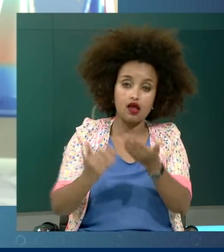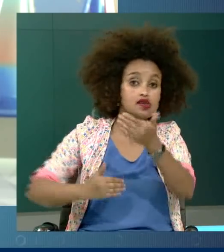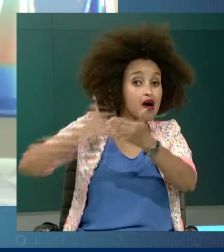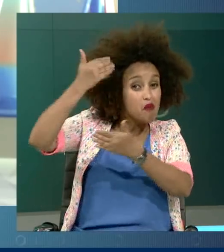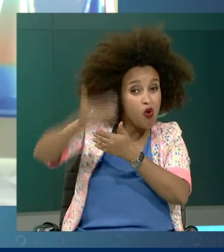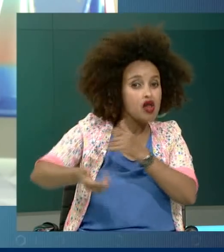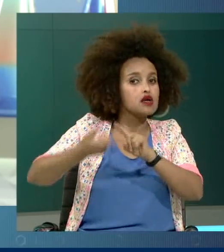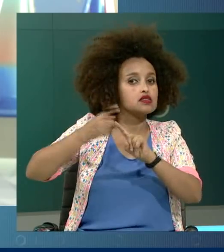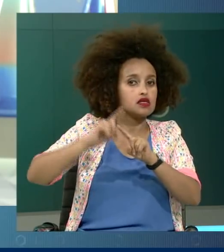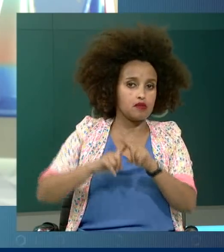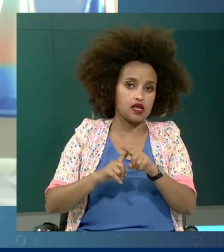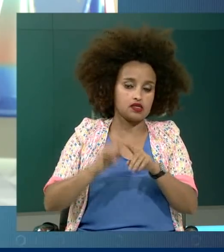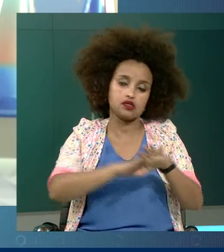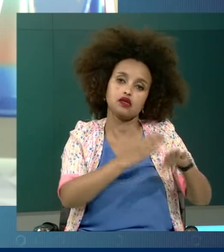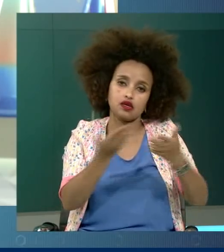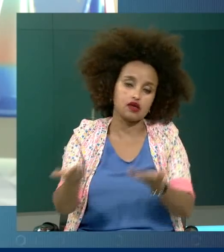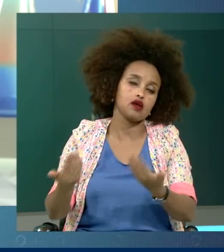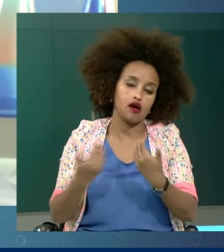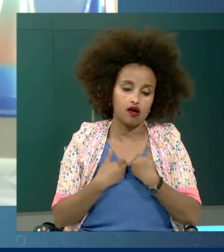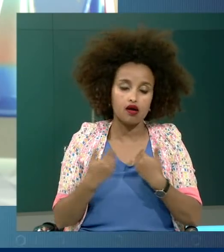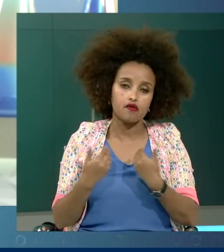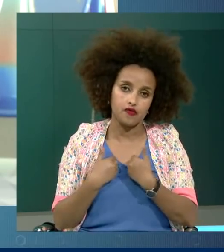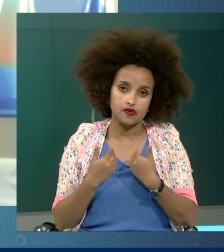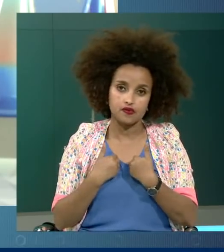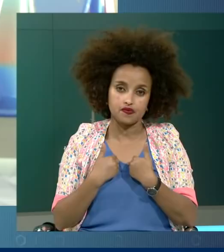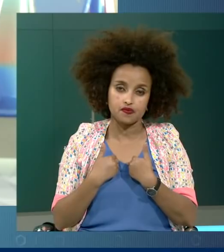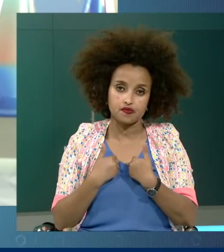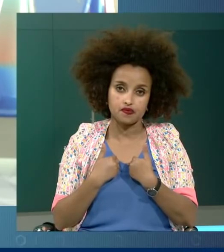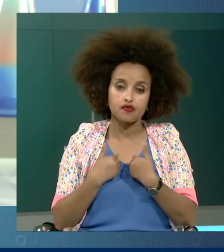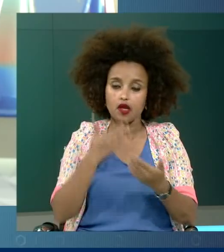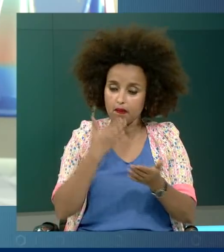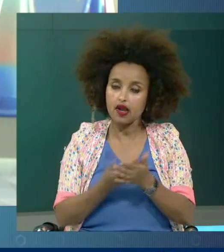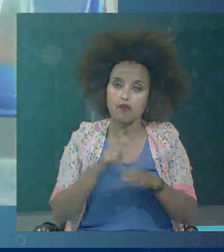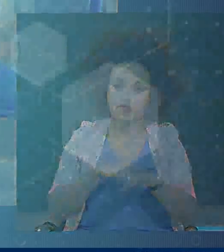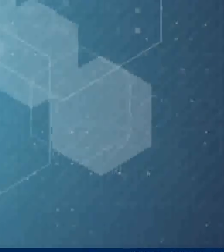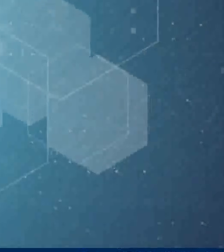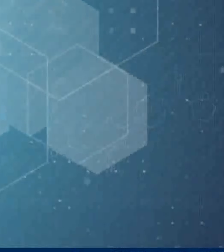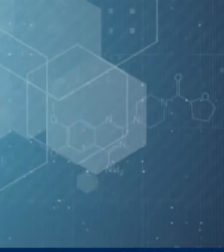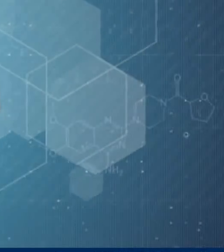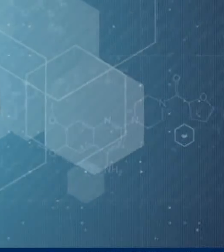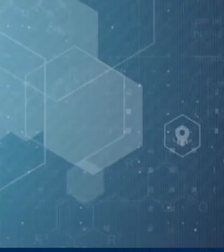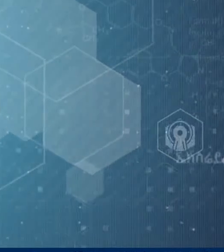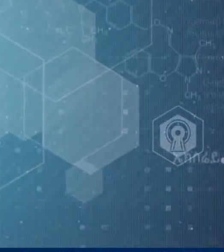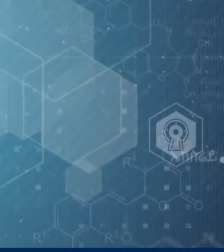በኋላ ስንመለስ ደግሞ እንግዶች እንደተለመደው ወደ ተመልካቾች እናደርሳለን። ጥሩ ጊዜ ያውና